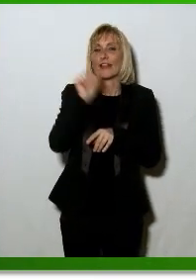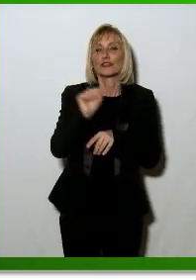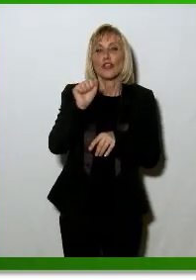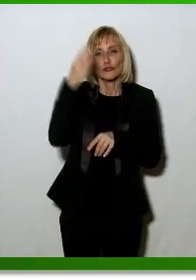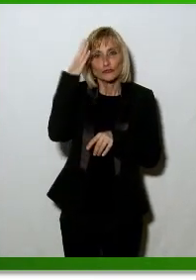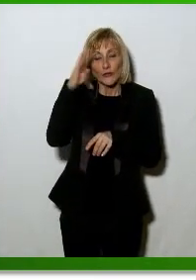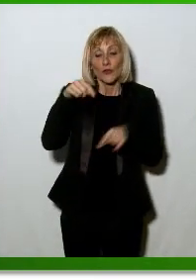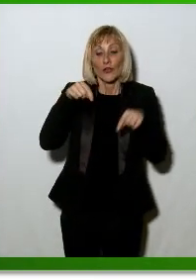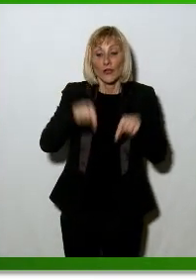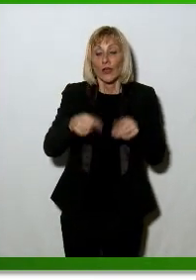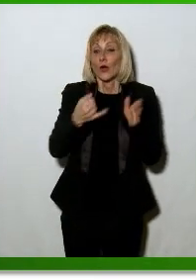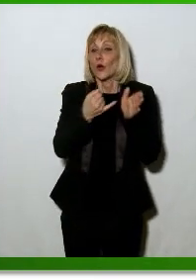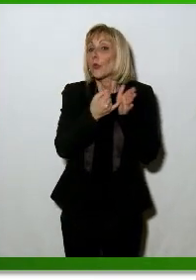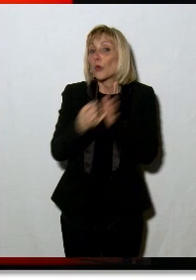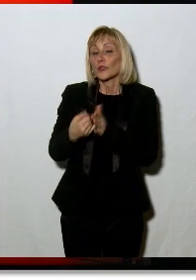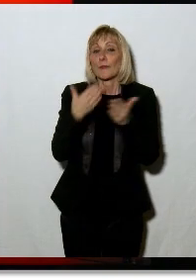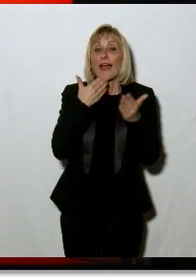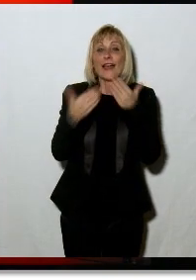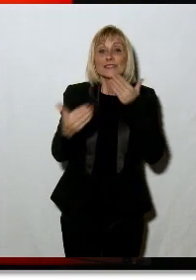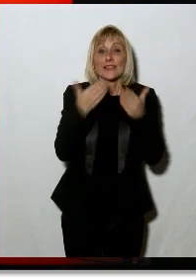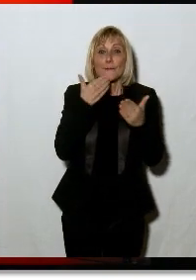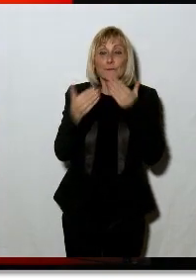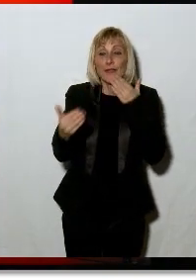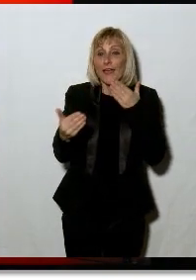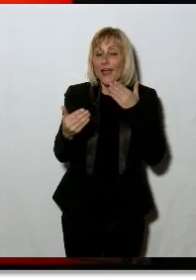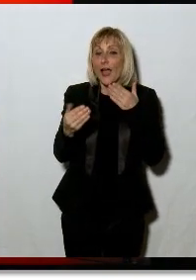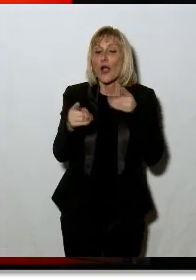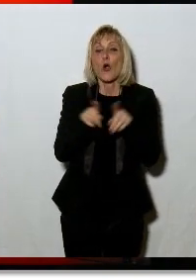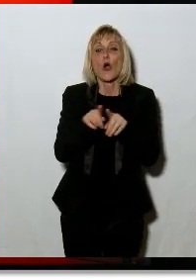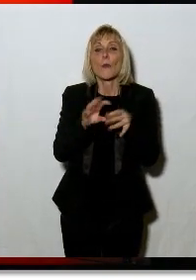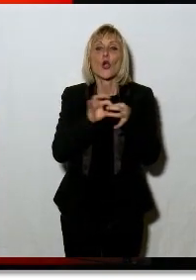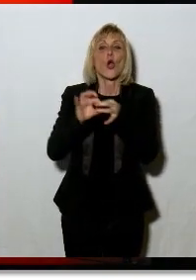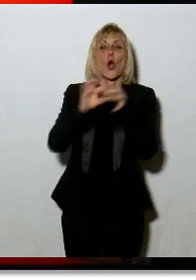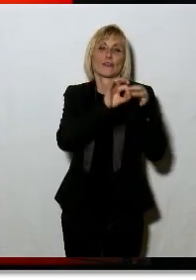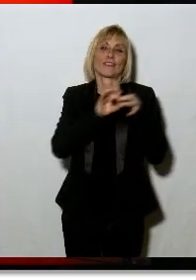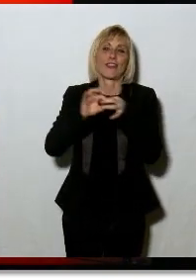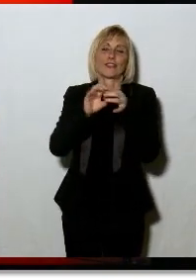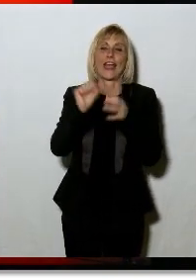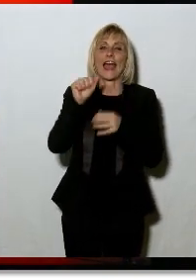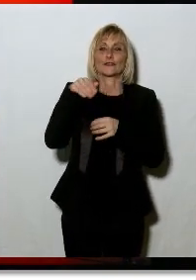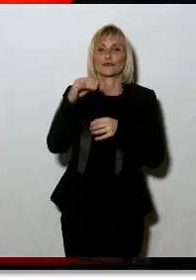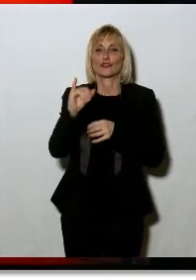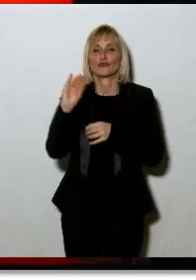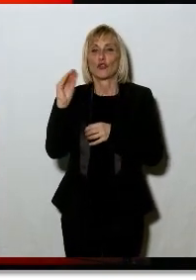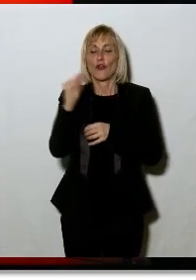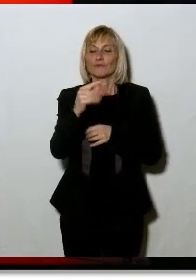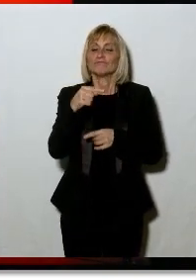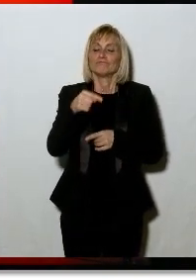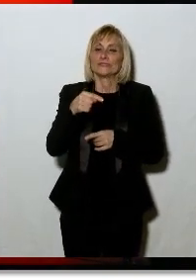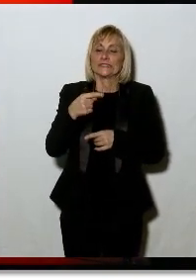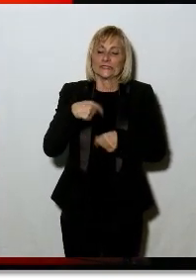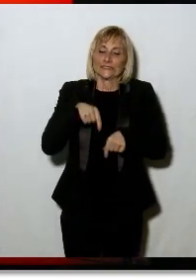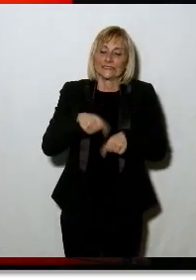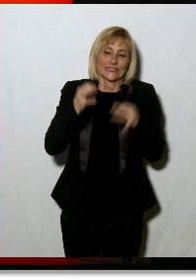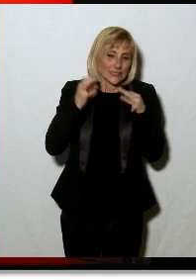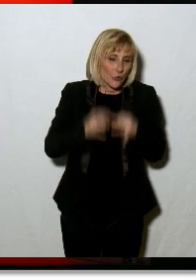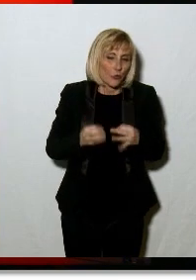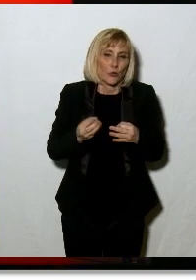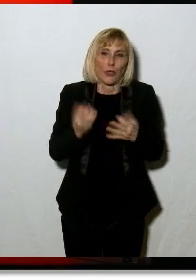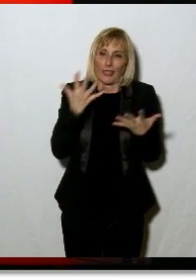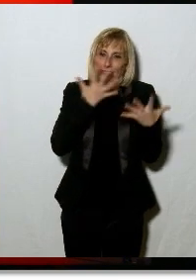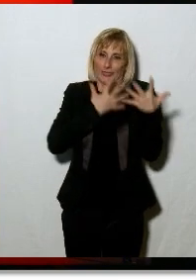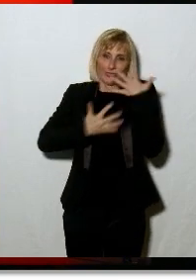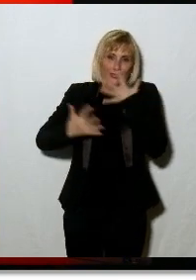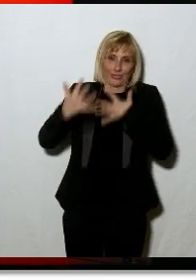ultima assemblea come coordinatore nazionale di Anci giovani e probabilmente questo mi mi farà molto emozionare però